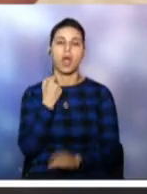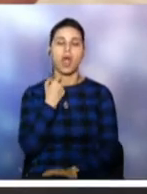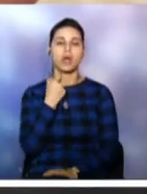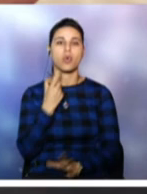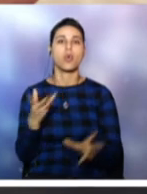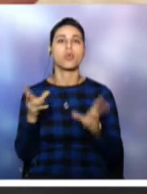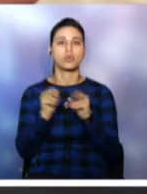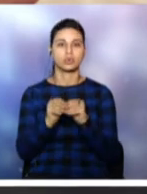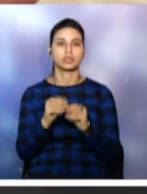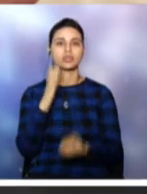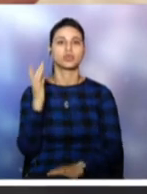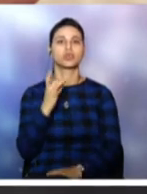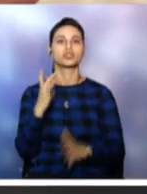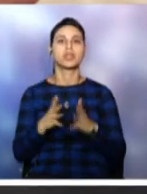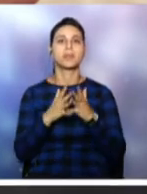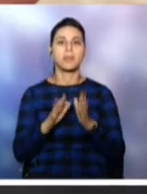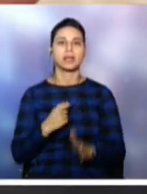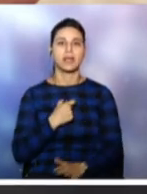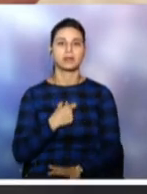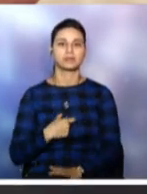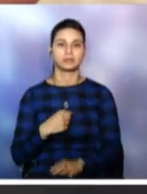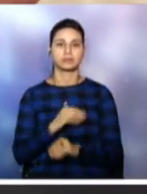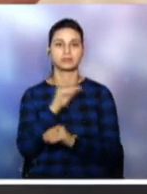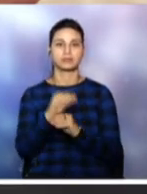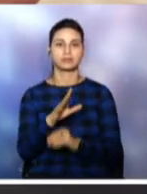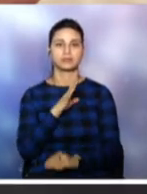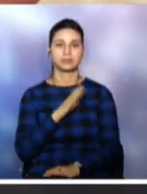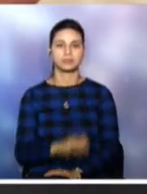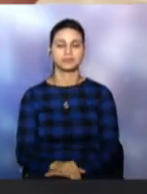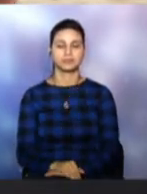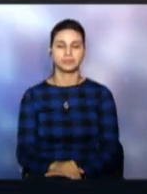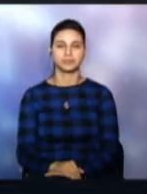მოიხმარდნენ, ხუთჯერ მეტად იყვნენ საყვაპავის კიბოს განვითარების რისკის ქვეშ.